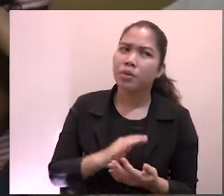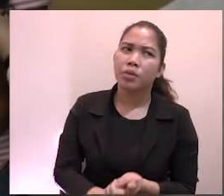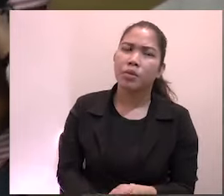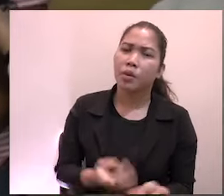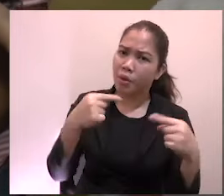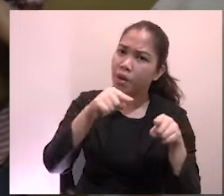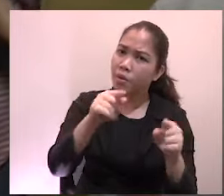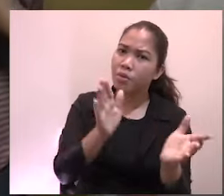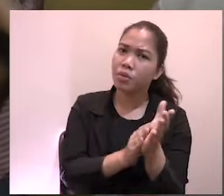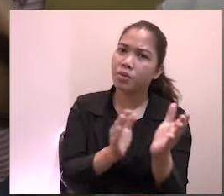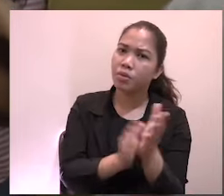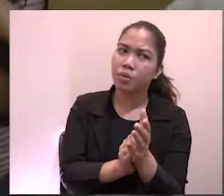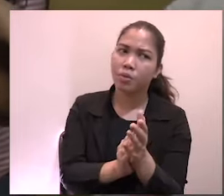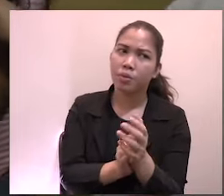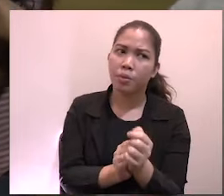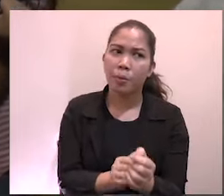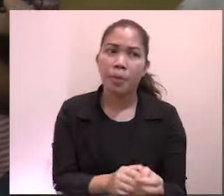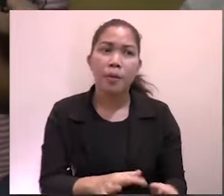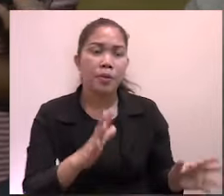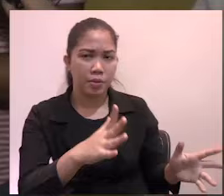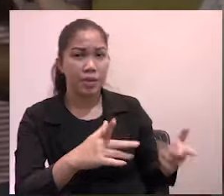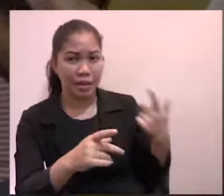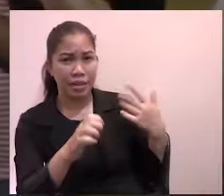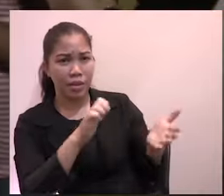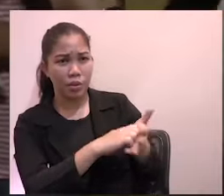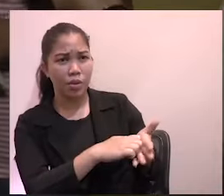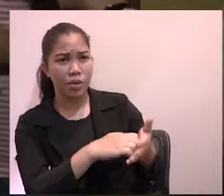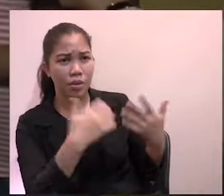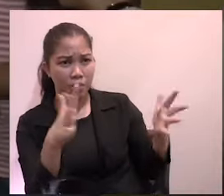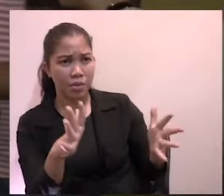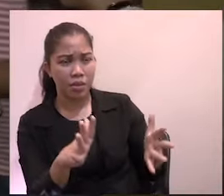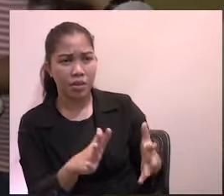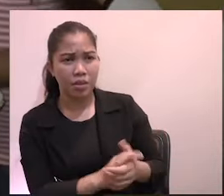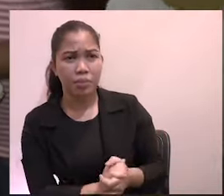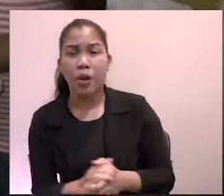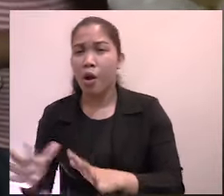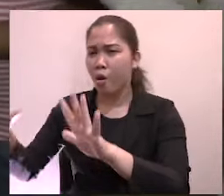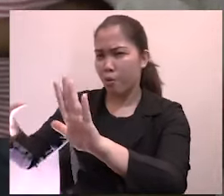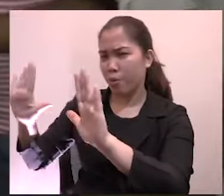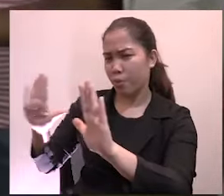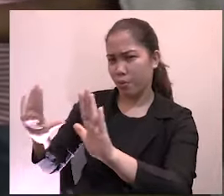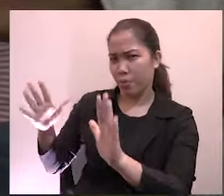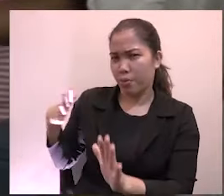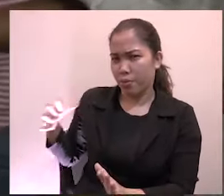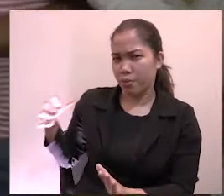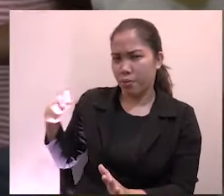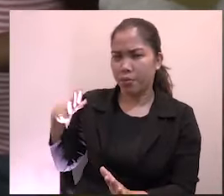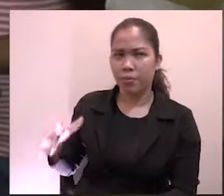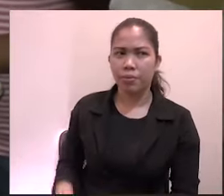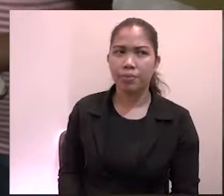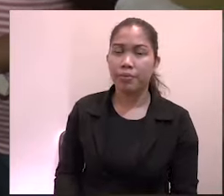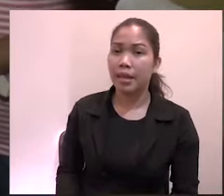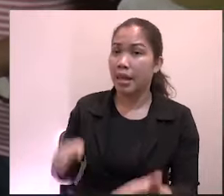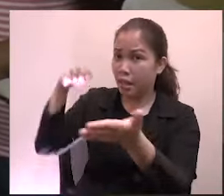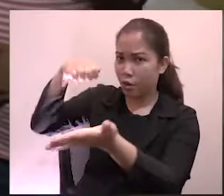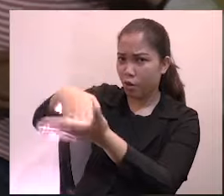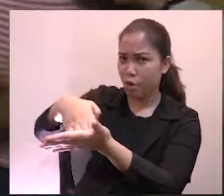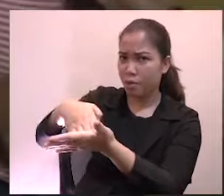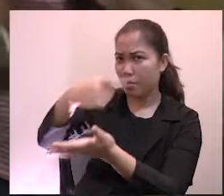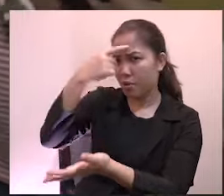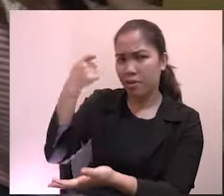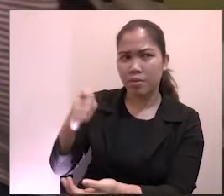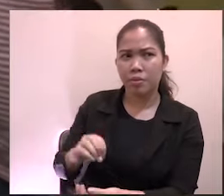Puntahan mo na yung school. Pasok ka na yun, Ateneng. Pasok ka na yun eh. Wait mo na. Pasok ka na. Enrollment kasi sabi mo,